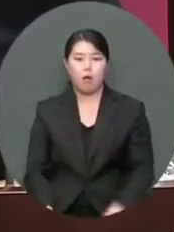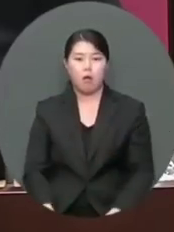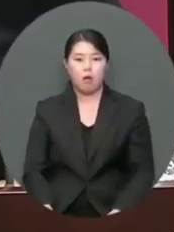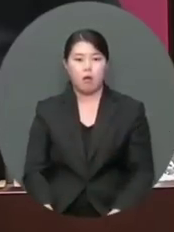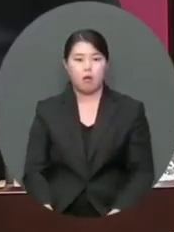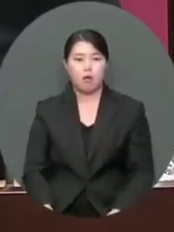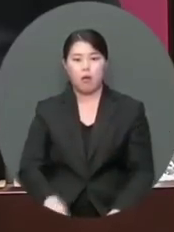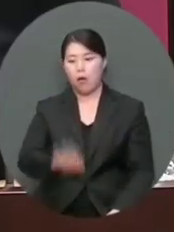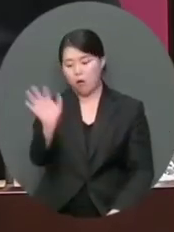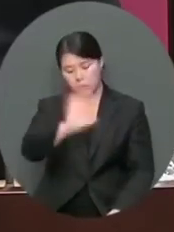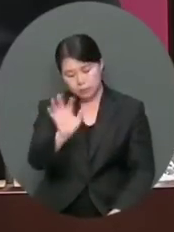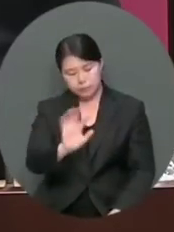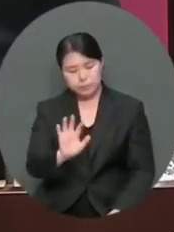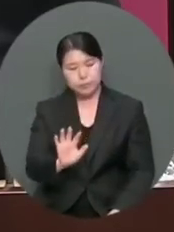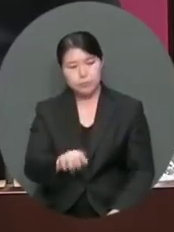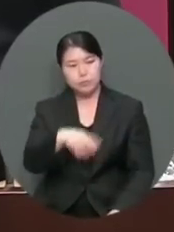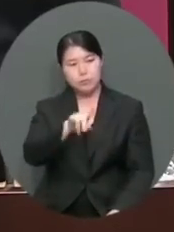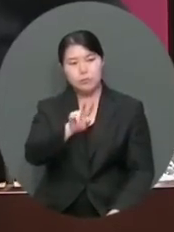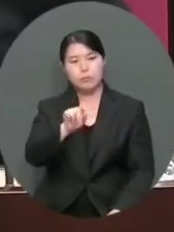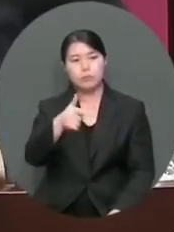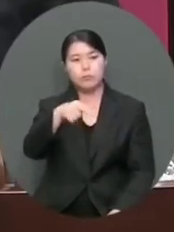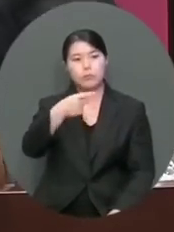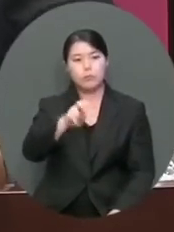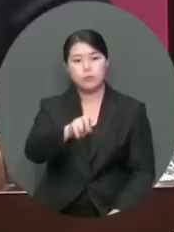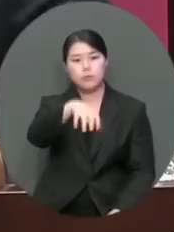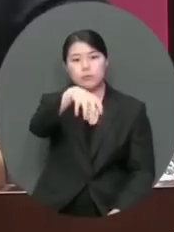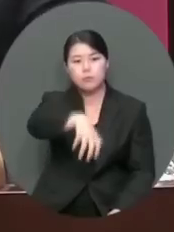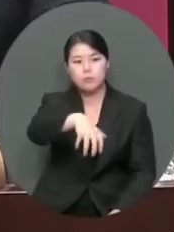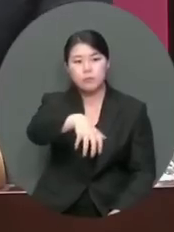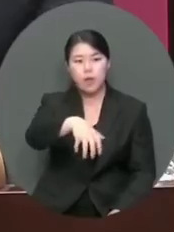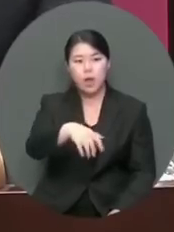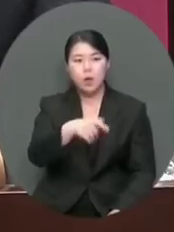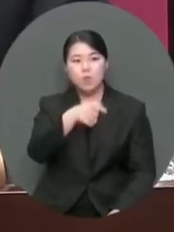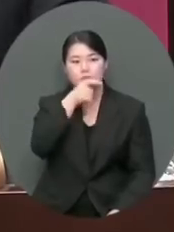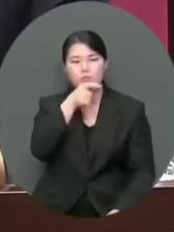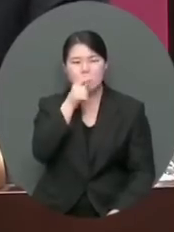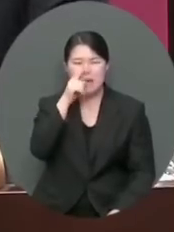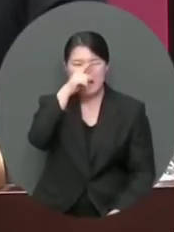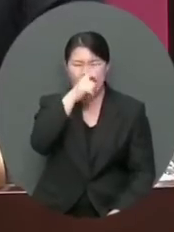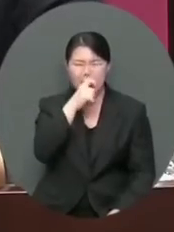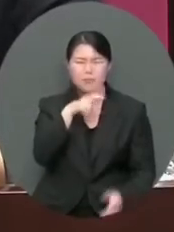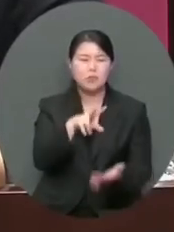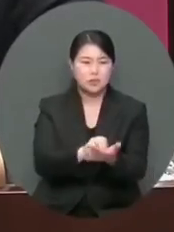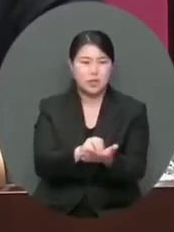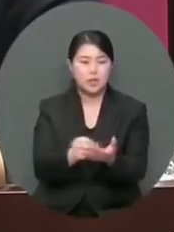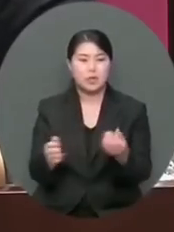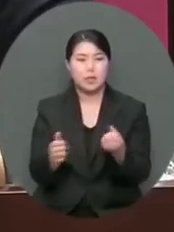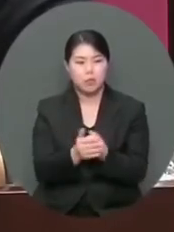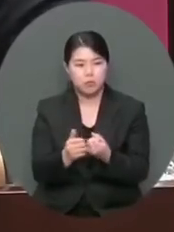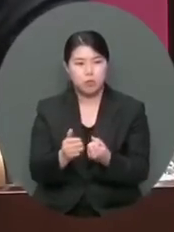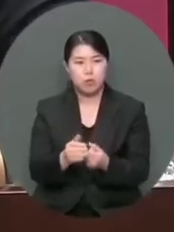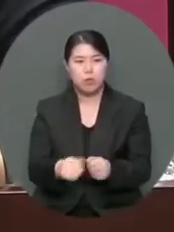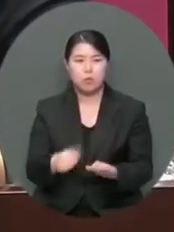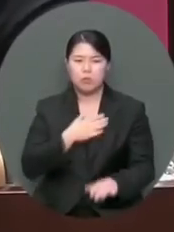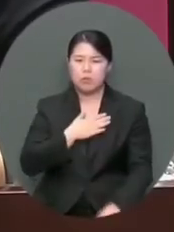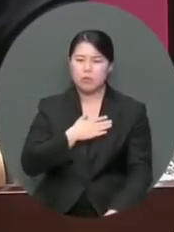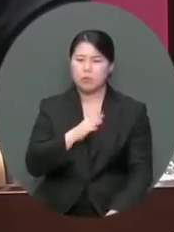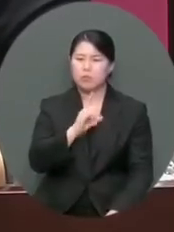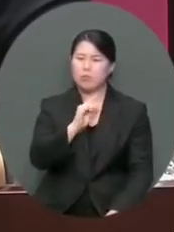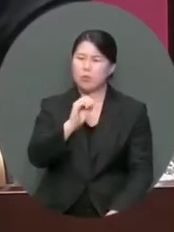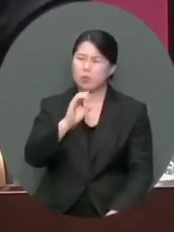겁니다. 아닙니다. 세만금에서 저 수질이 문제가 되기 때문에 저는 뭐 BOD인지